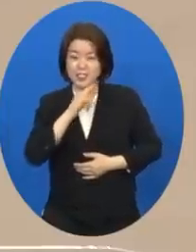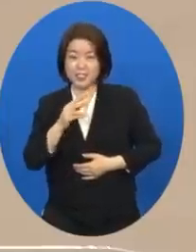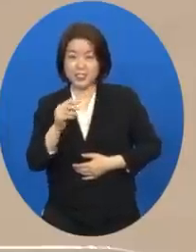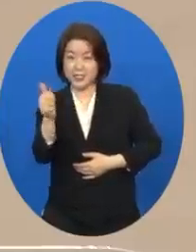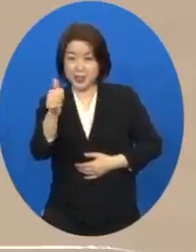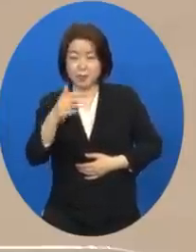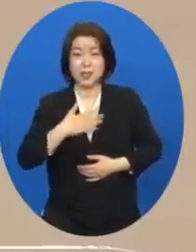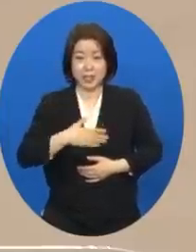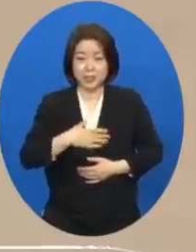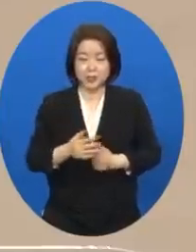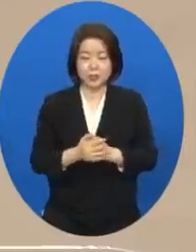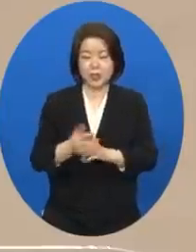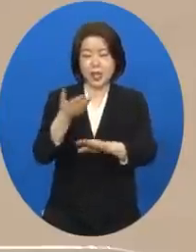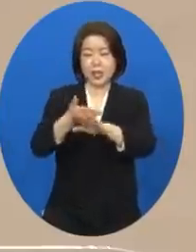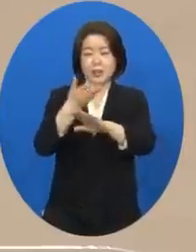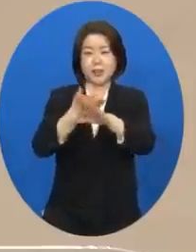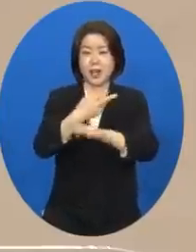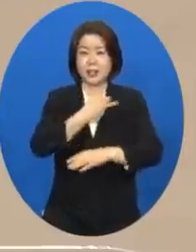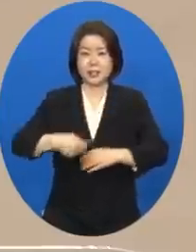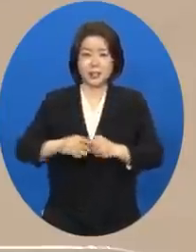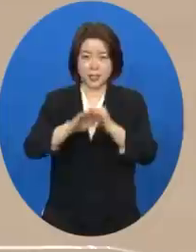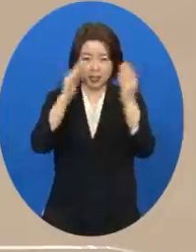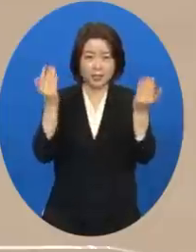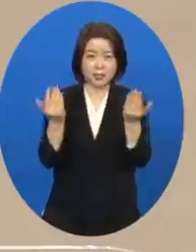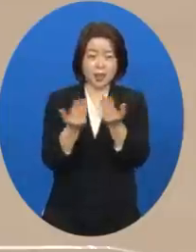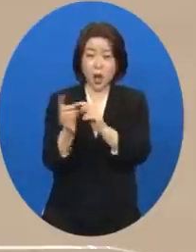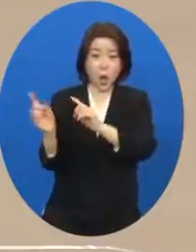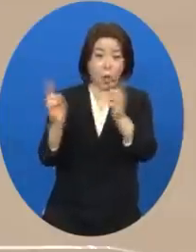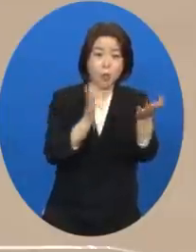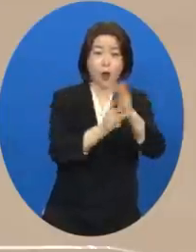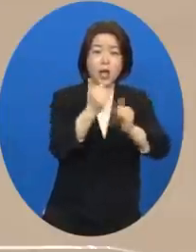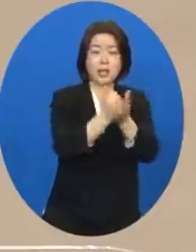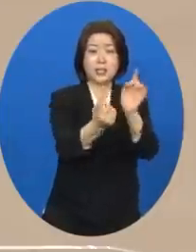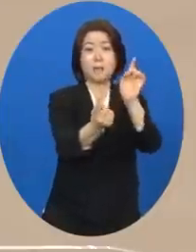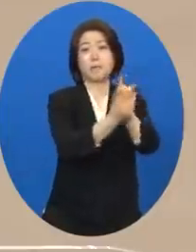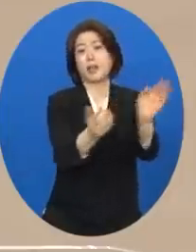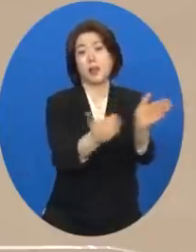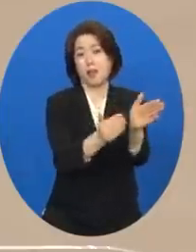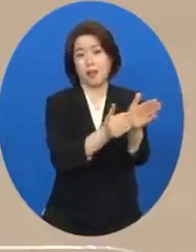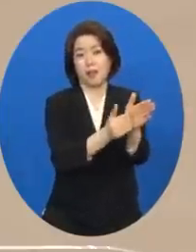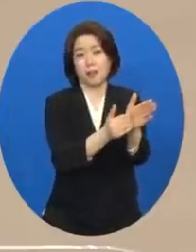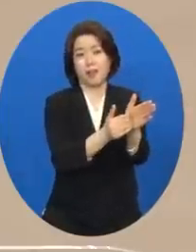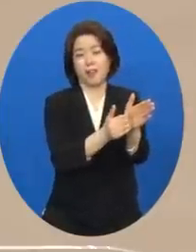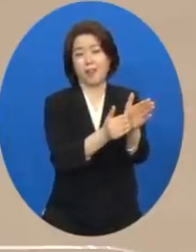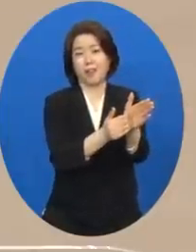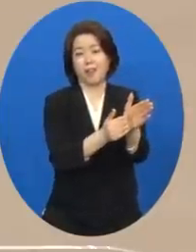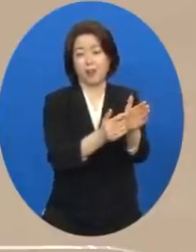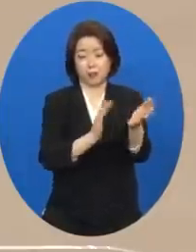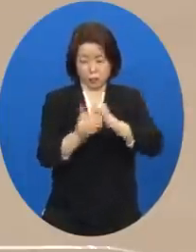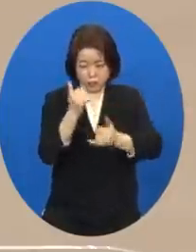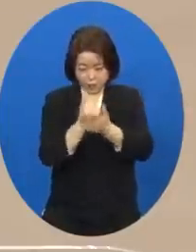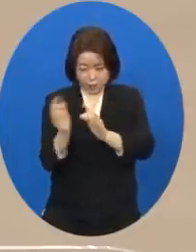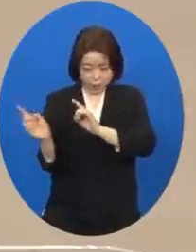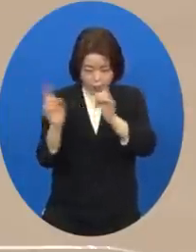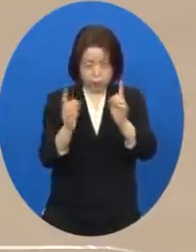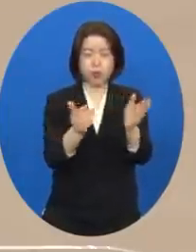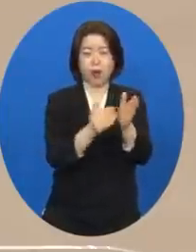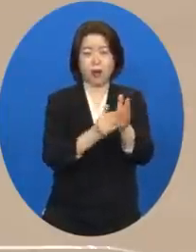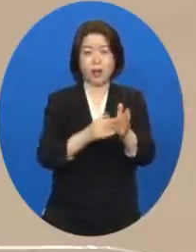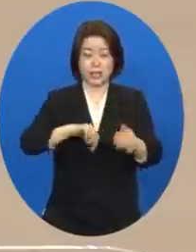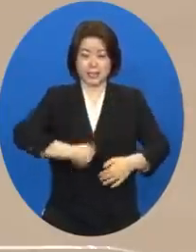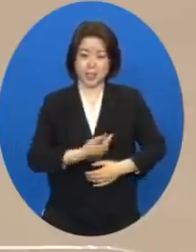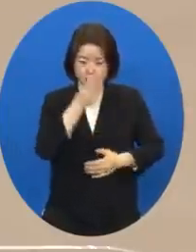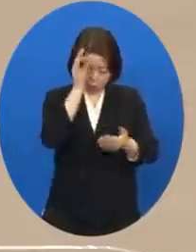다른 제자들이 다 부활 하신 예수님을 만났다는 거예요 예수님 부활 하셨다면 자기들이